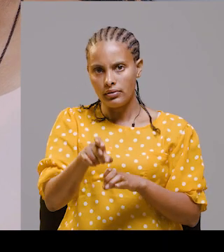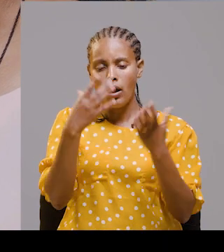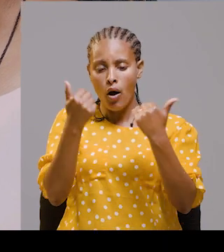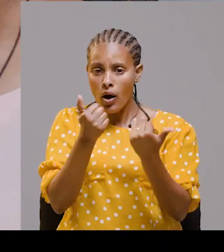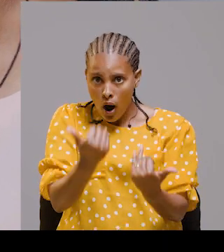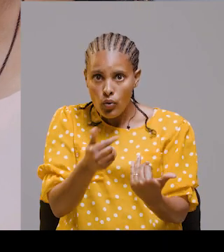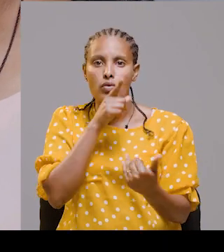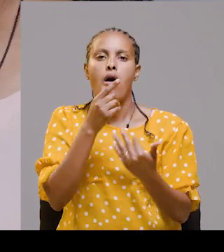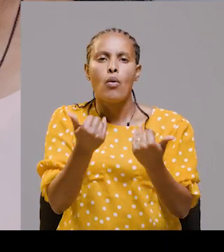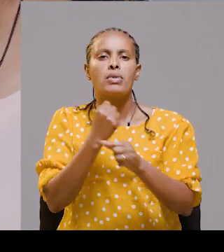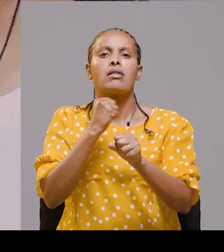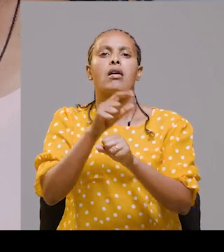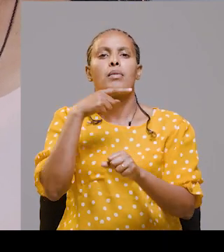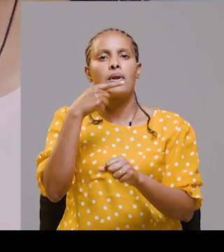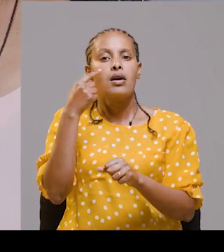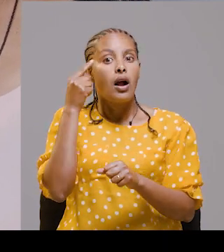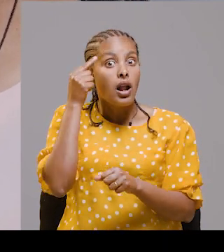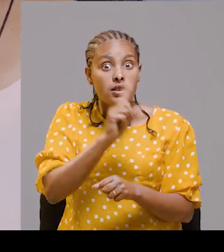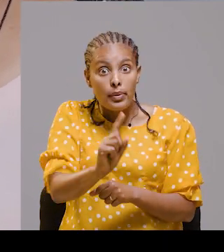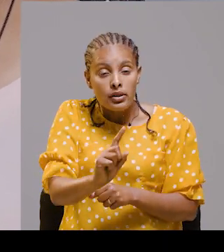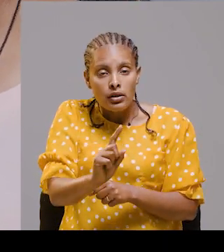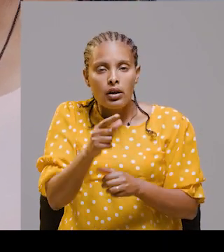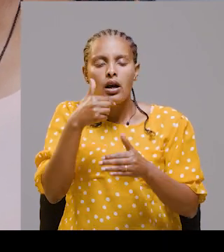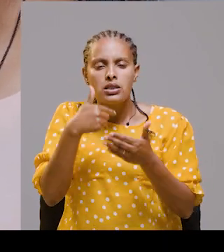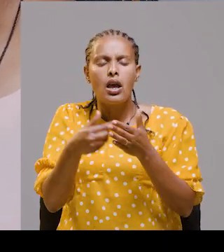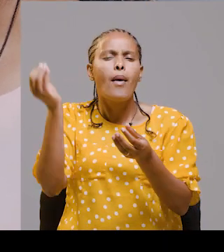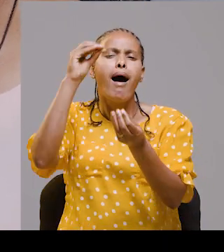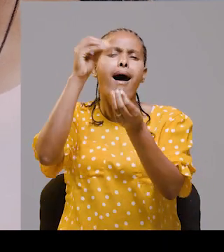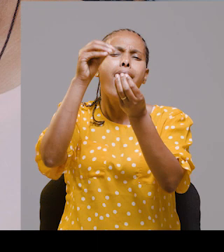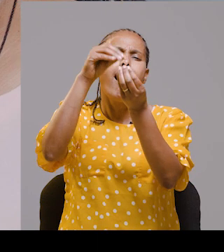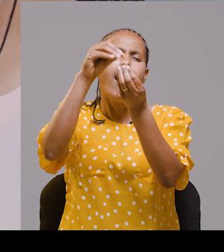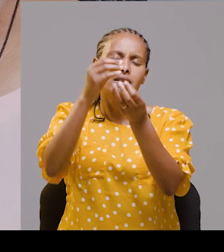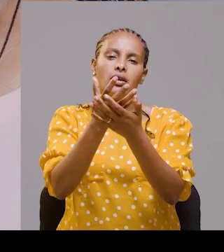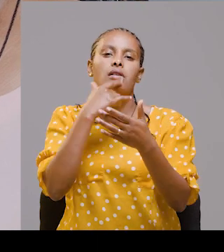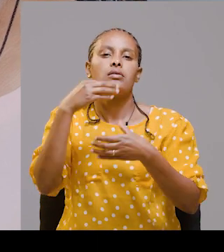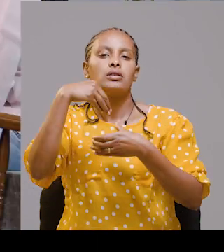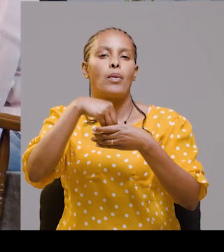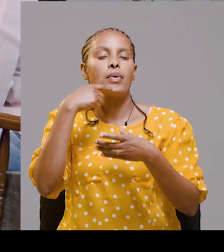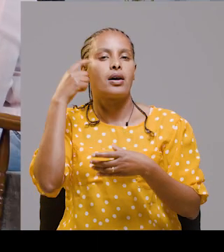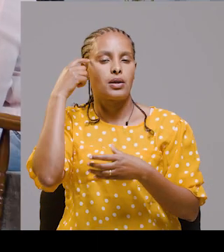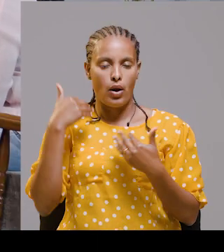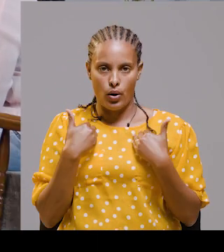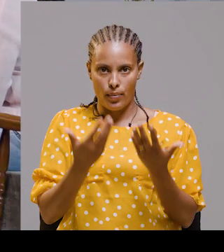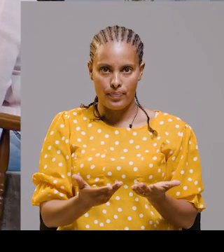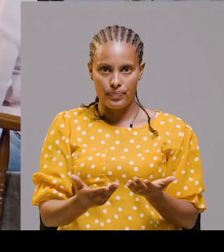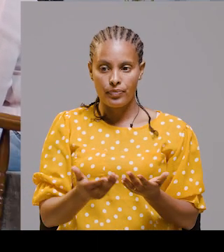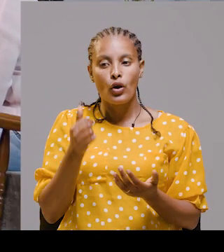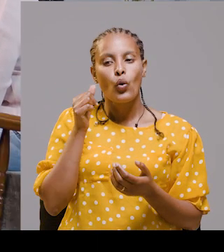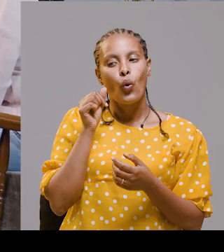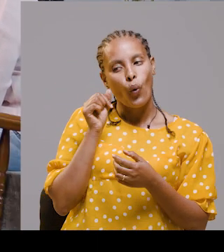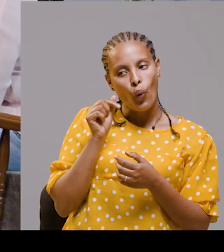ነው ጊዜው አሁን ነው መስራት ያለብን ብለን ካላሰብን ከዚህ የባሰ ነገር ውስጥ እንገባለን ብዬ አስባለሁ እንደኔ